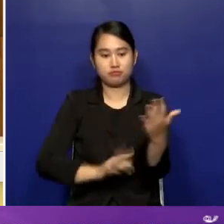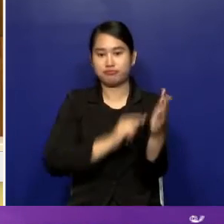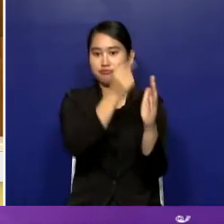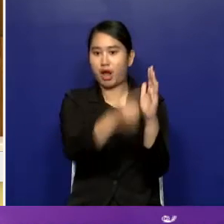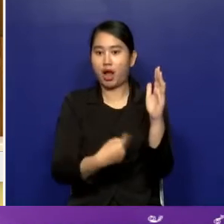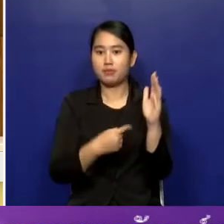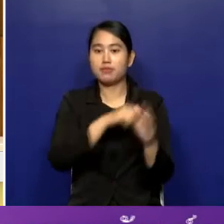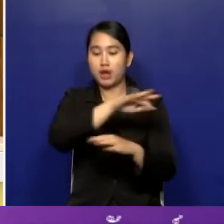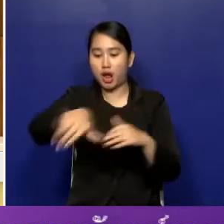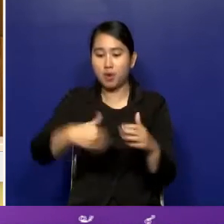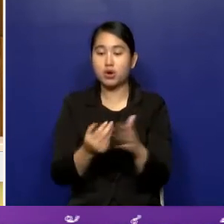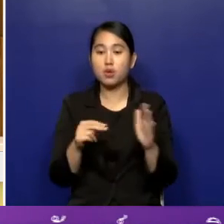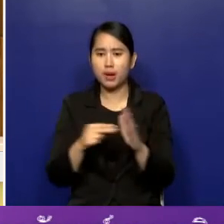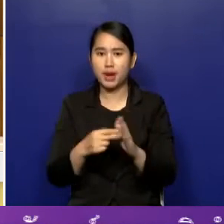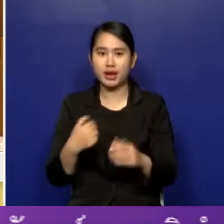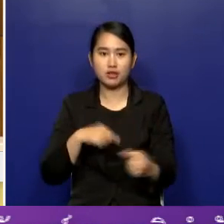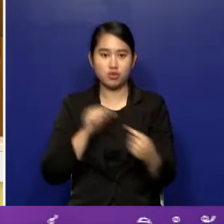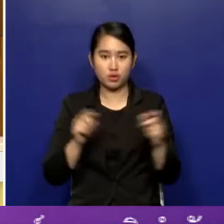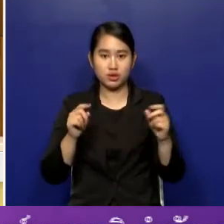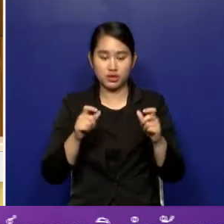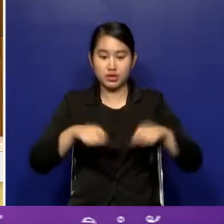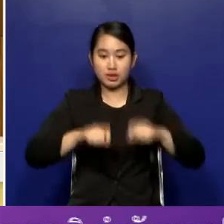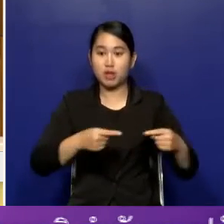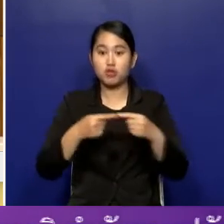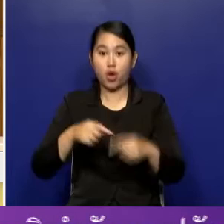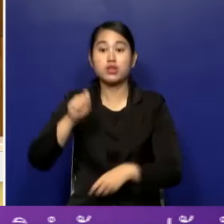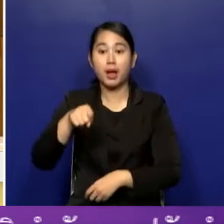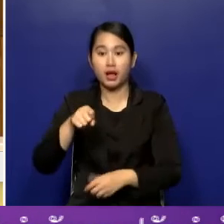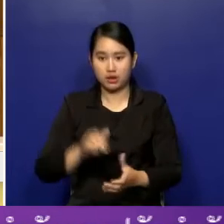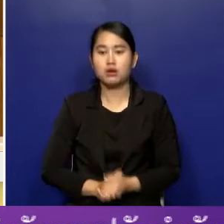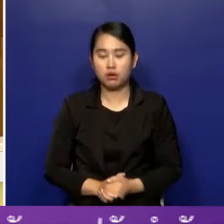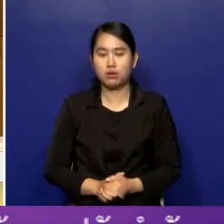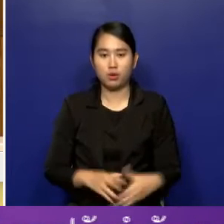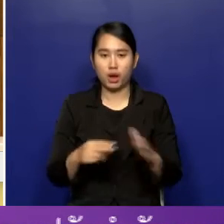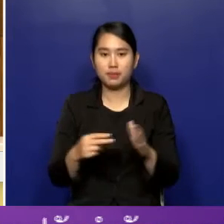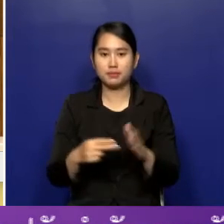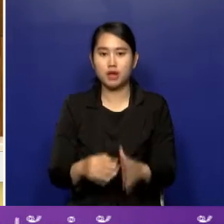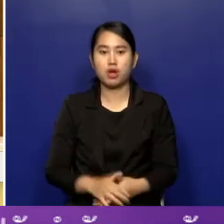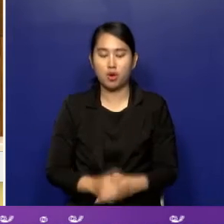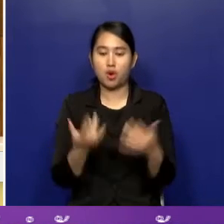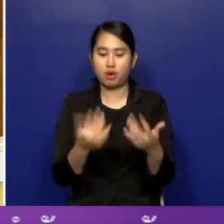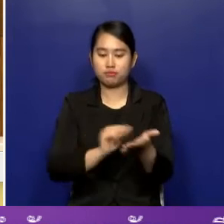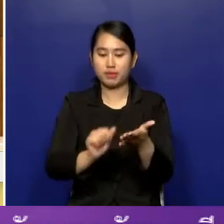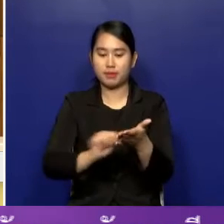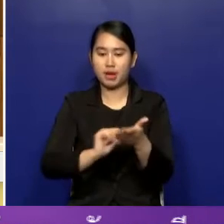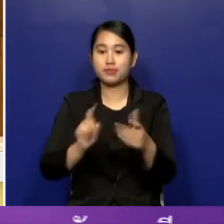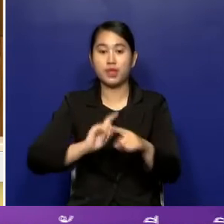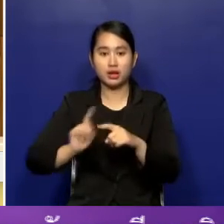การต่อสัประทานอชิัติเพรฉจนกวาจะมการปโร Datab จากเข้า mereka